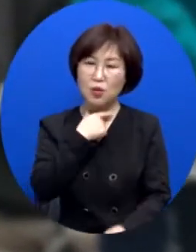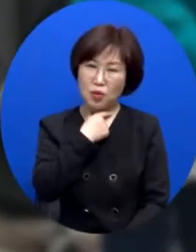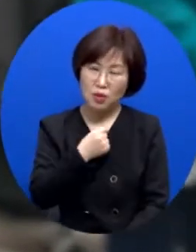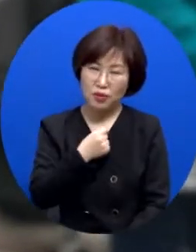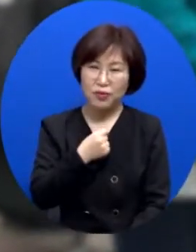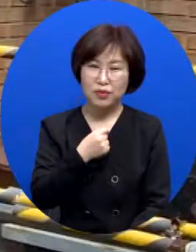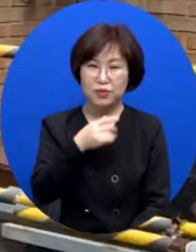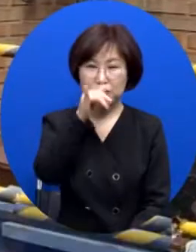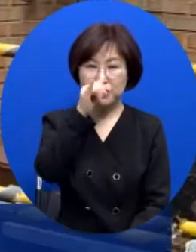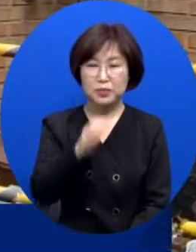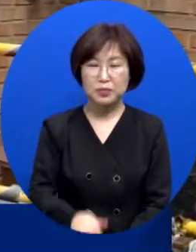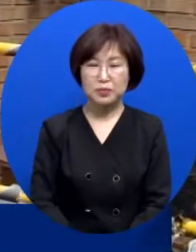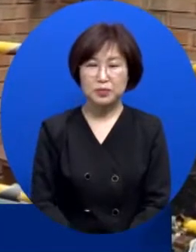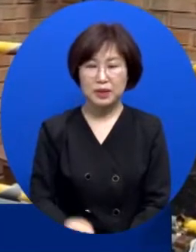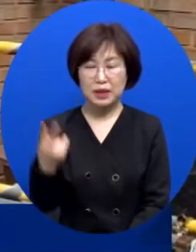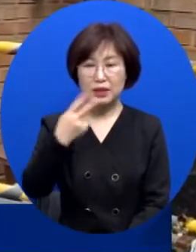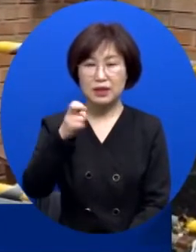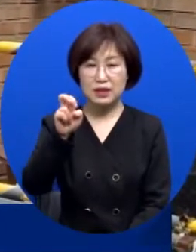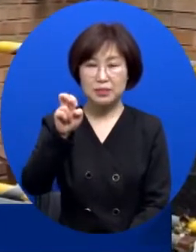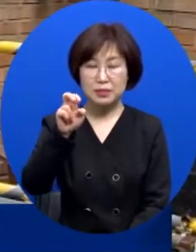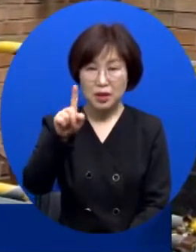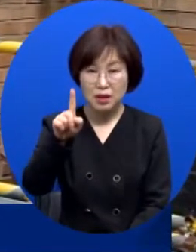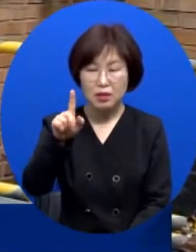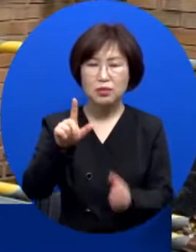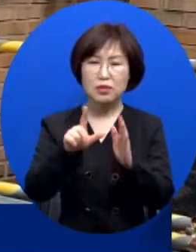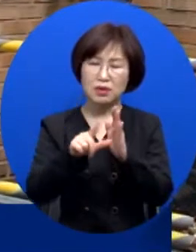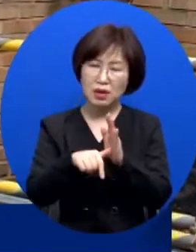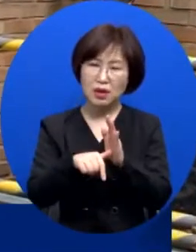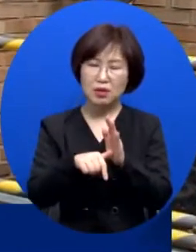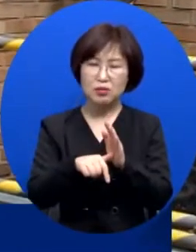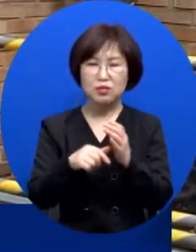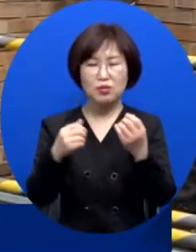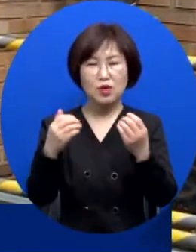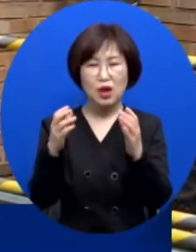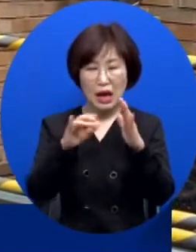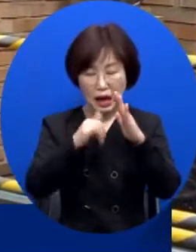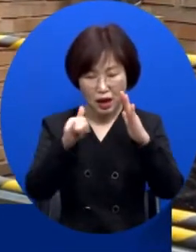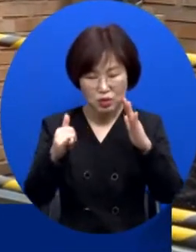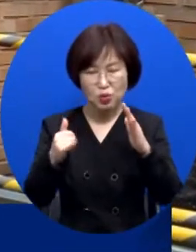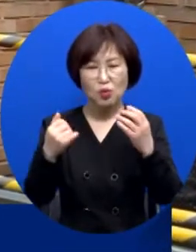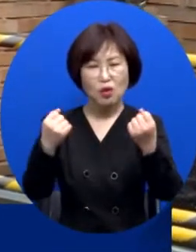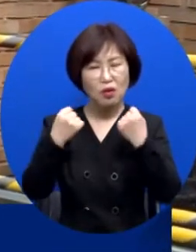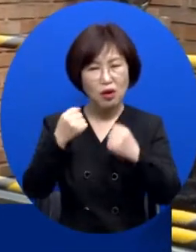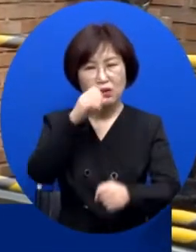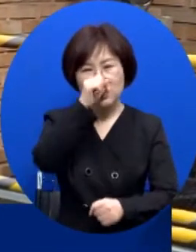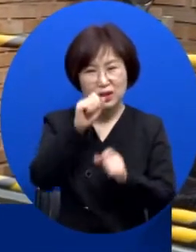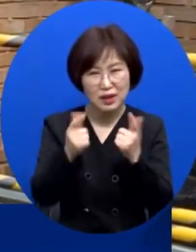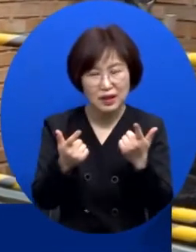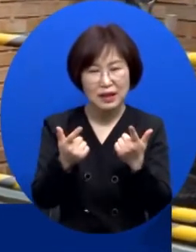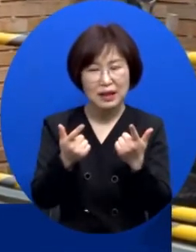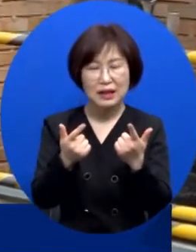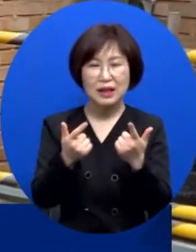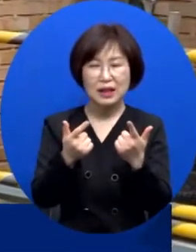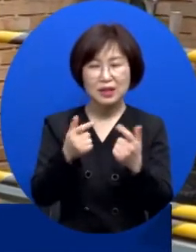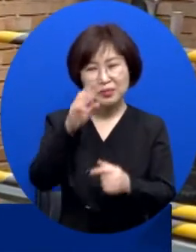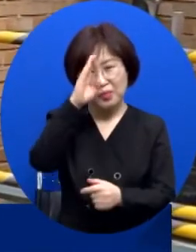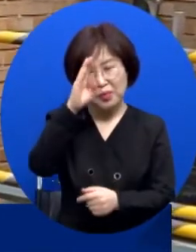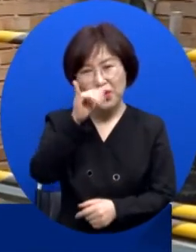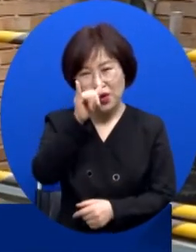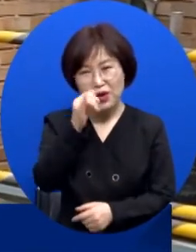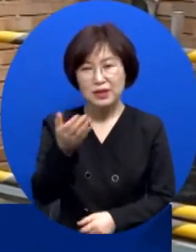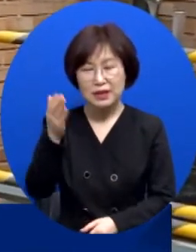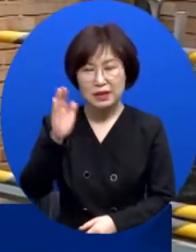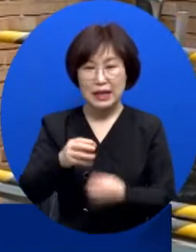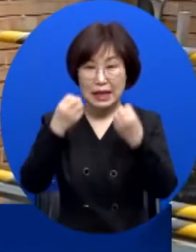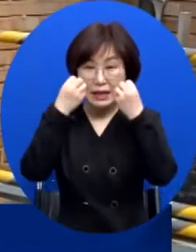않습니다. 2021년에는 저희 가족들 건강도 조금 안 좋은 적도 있었고, 좀 그런 일들이 많았었는데,